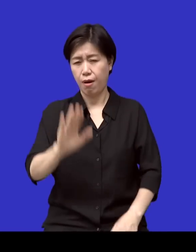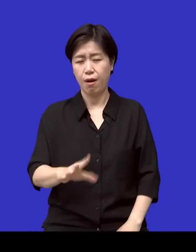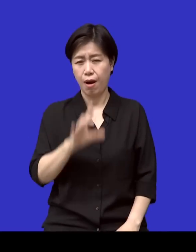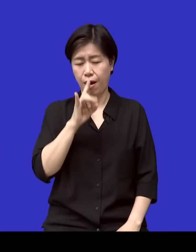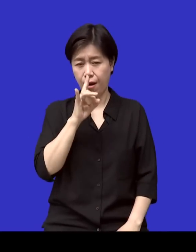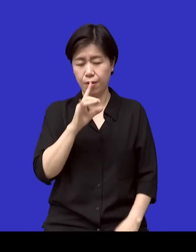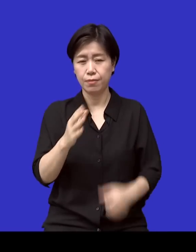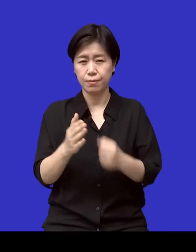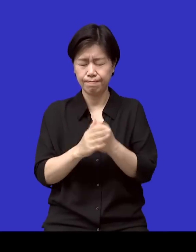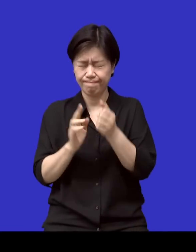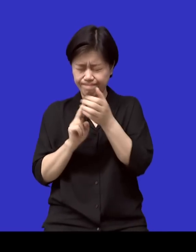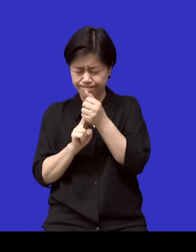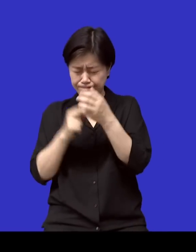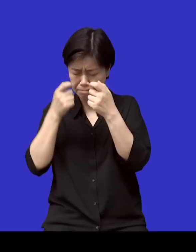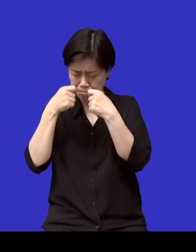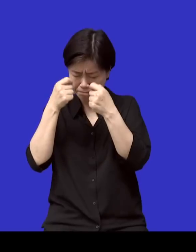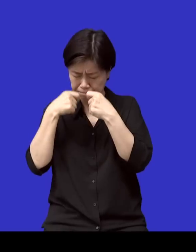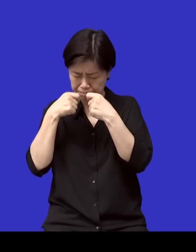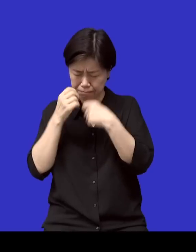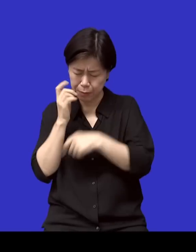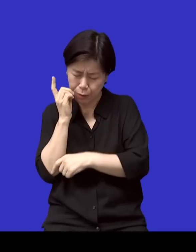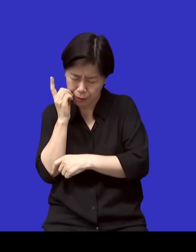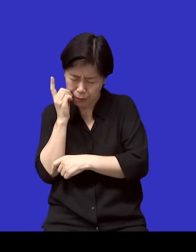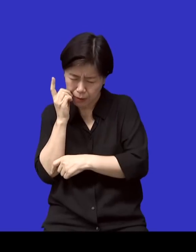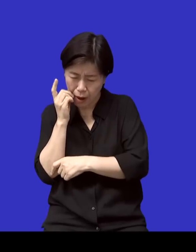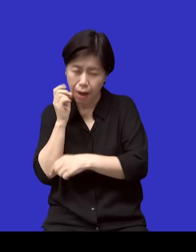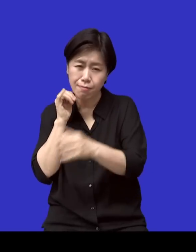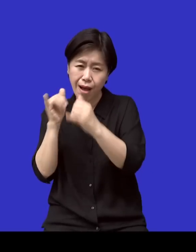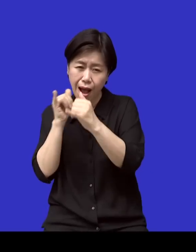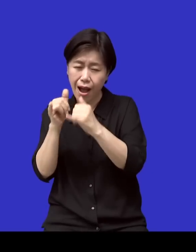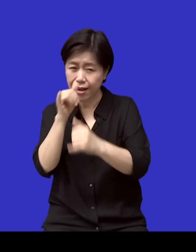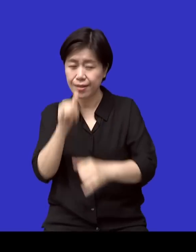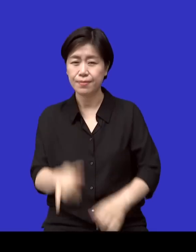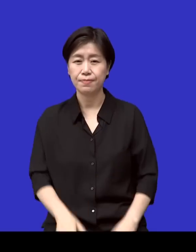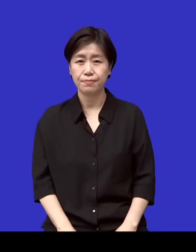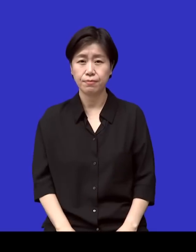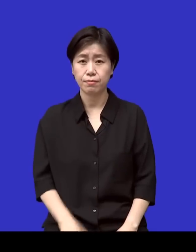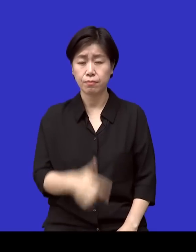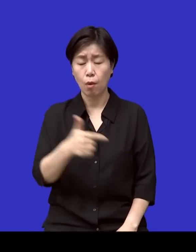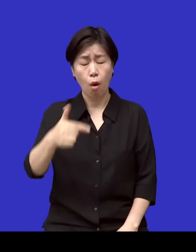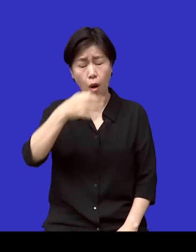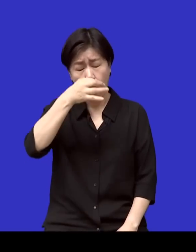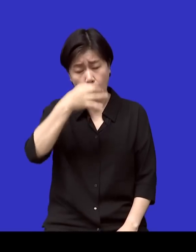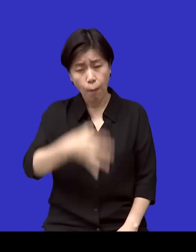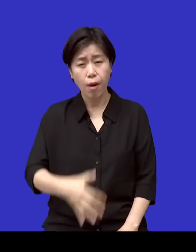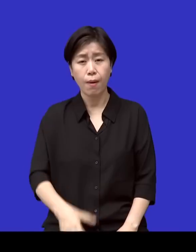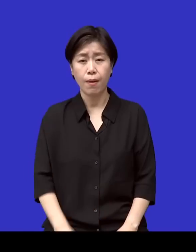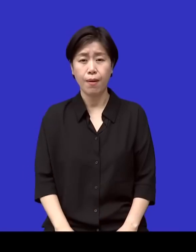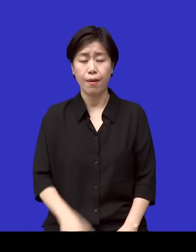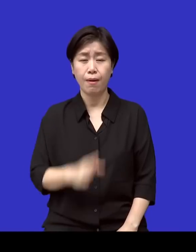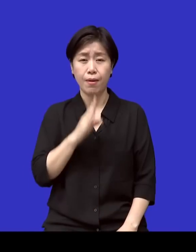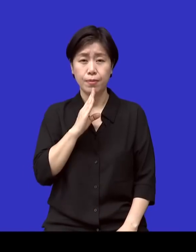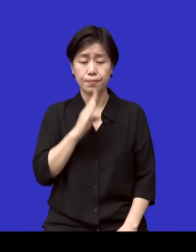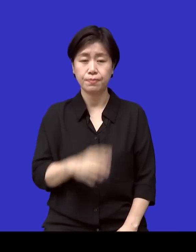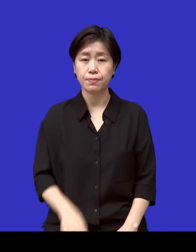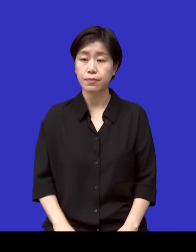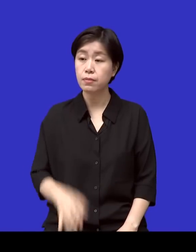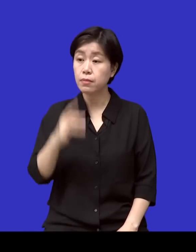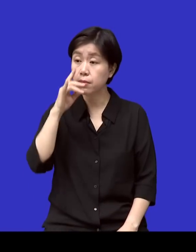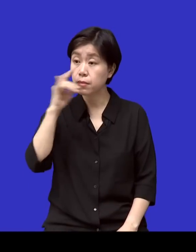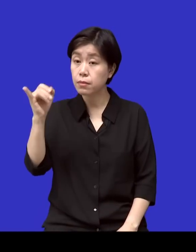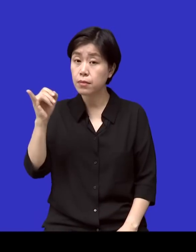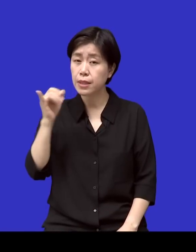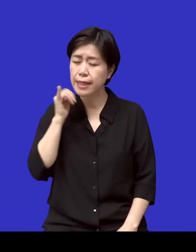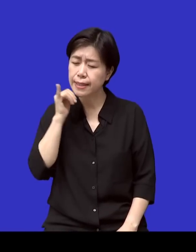울면서 전화를 하고 음. 그랬었던 것 같아요. 진짜 너무 힘들었거든요. 사실은. 그럴 때 어머니한테 전화가